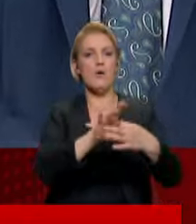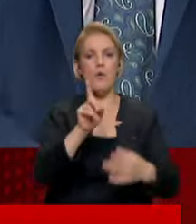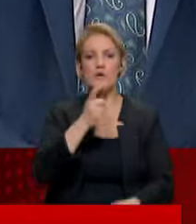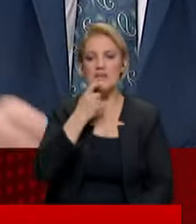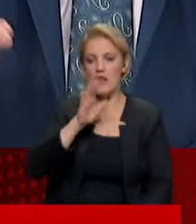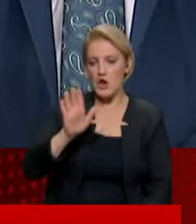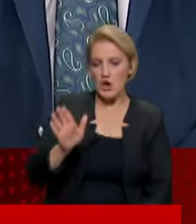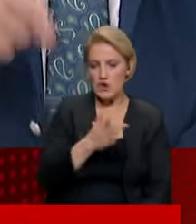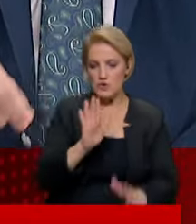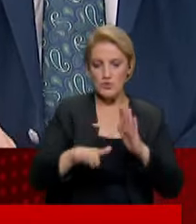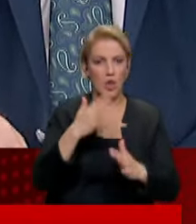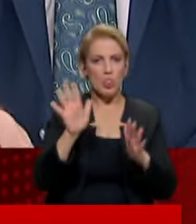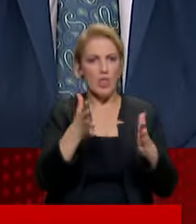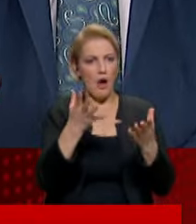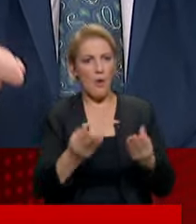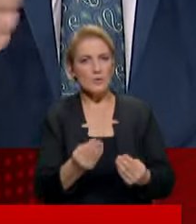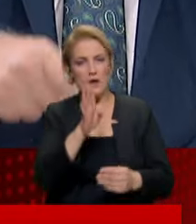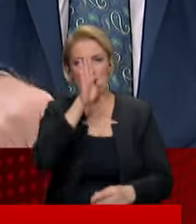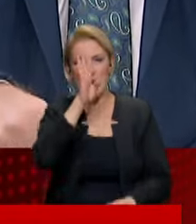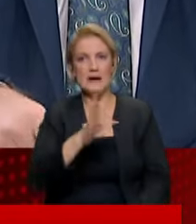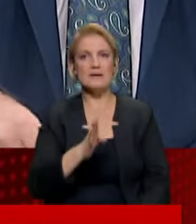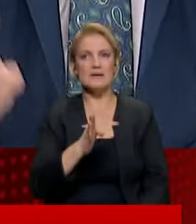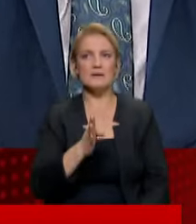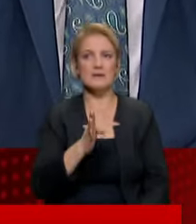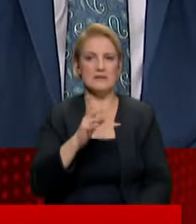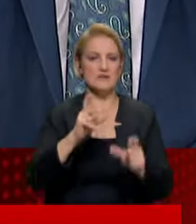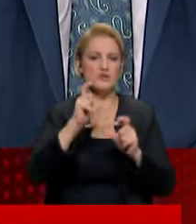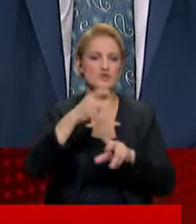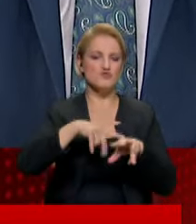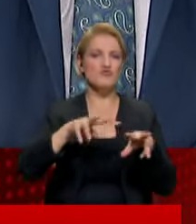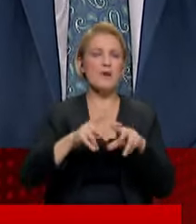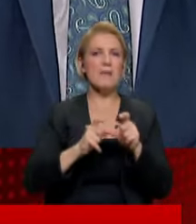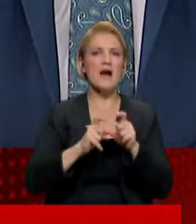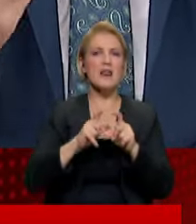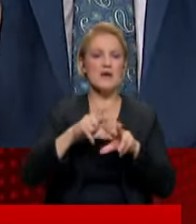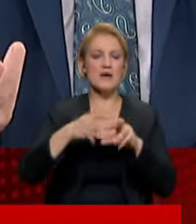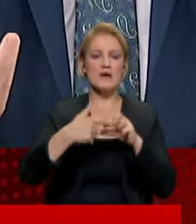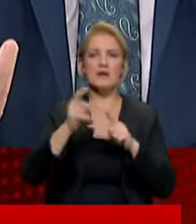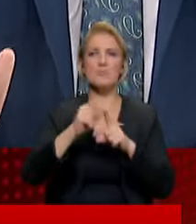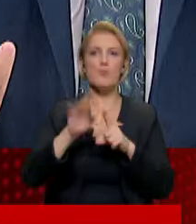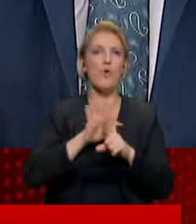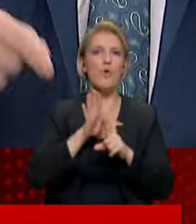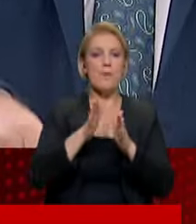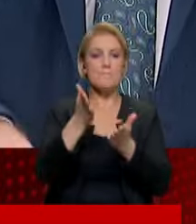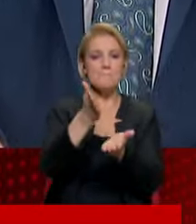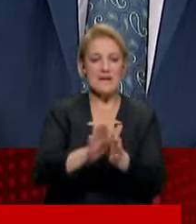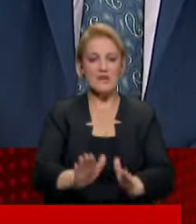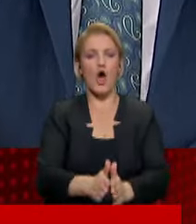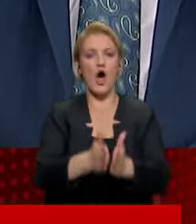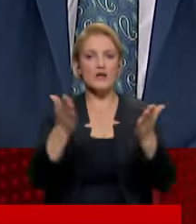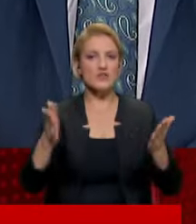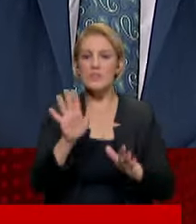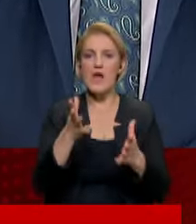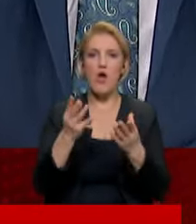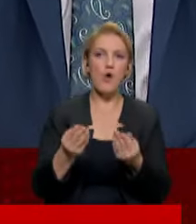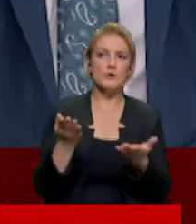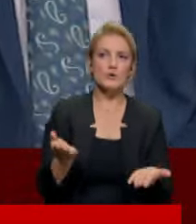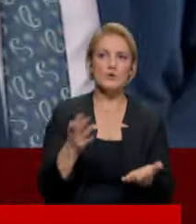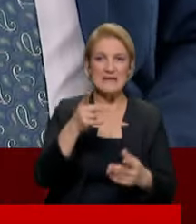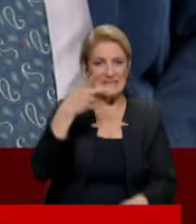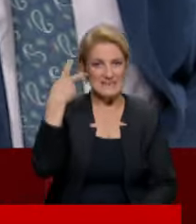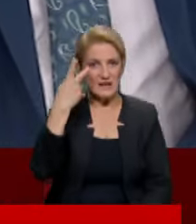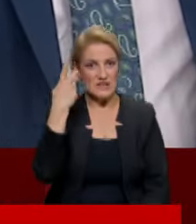geçtikten sonra ne oldu da adalet bakanı C gariboğlu davasını Mezarın açılmasını söylüyorsunuz Ne oldu orada bir